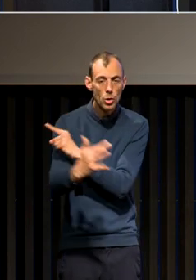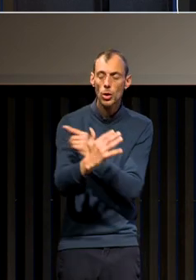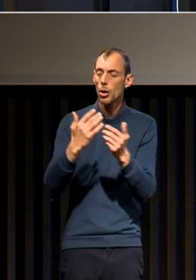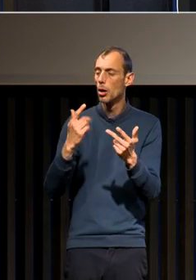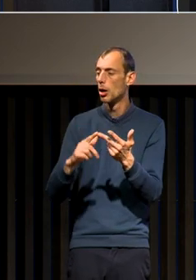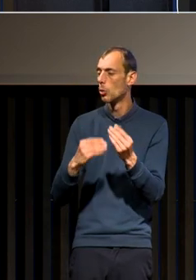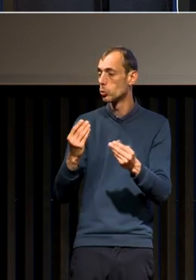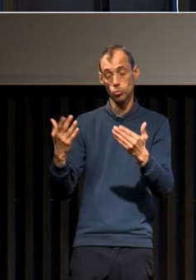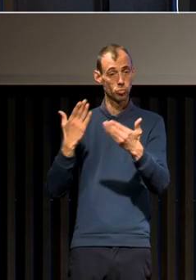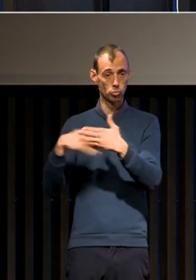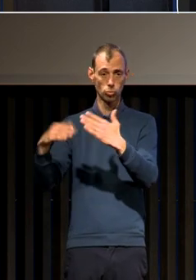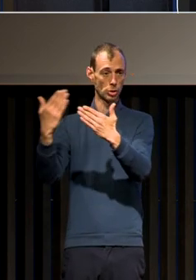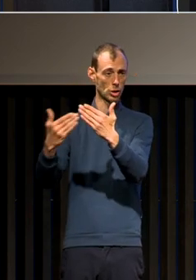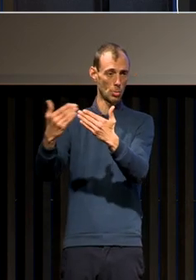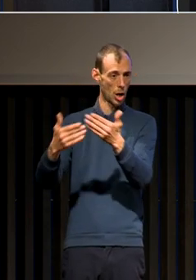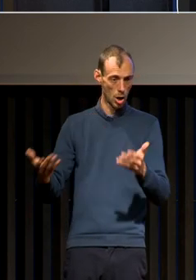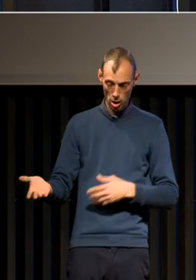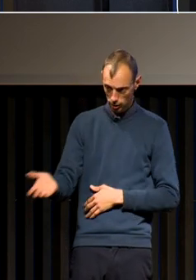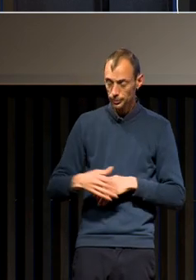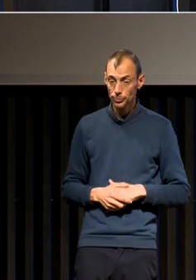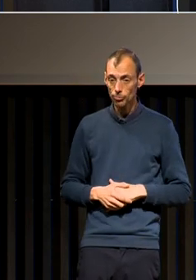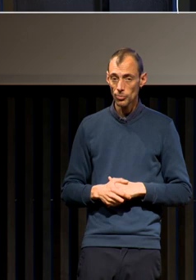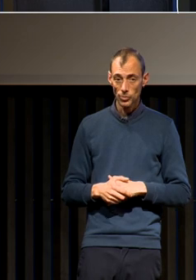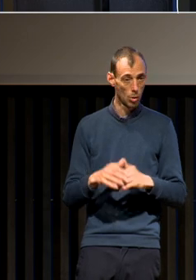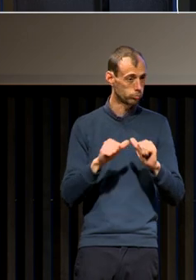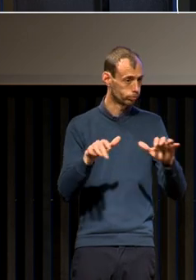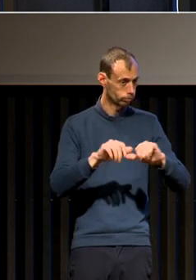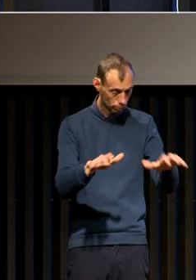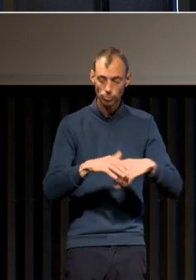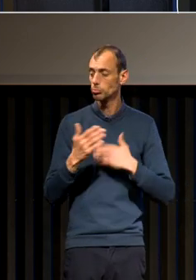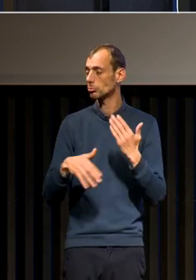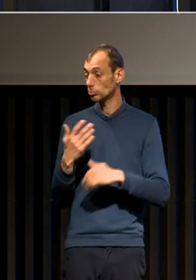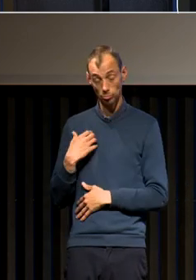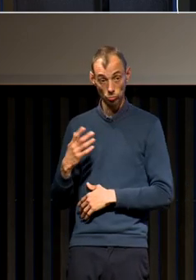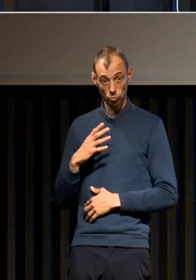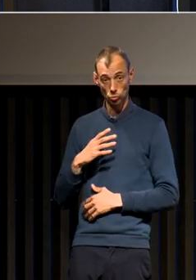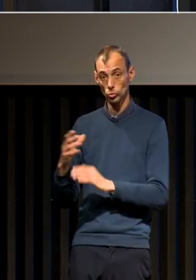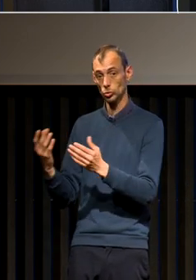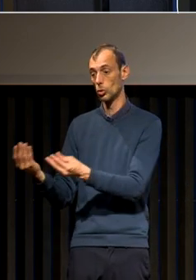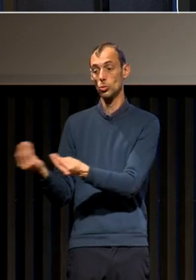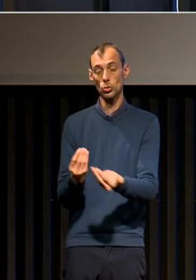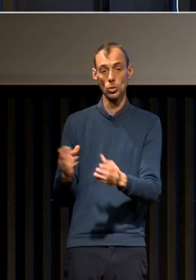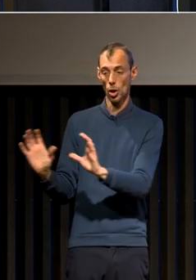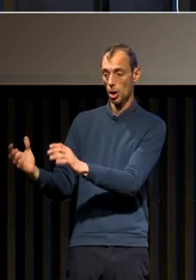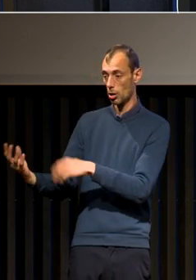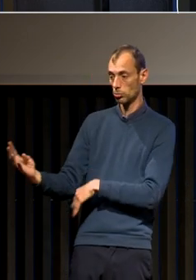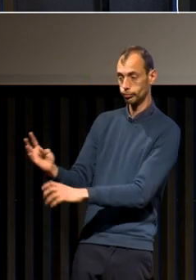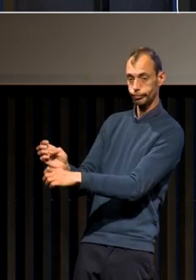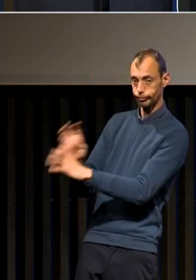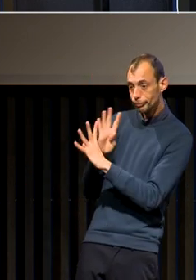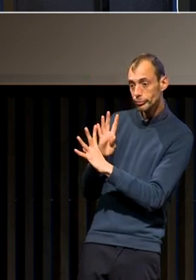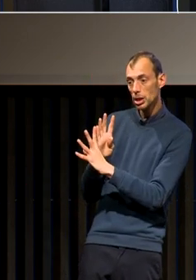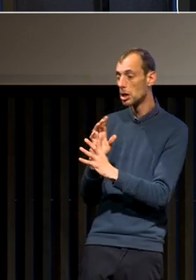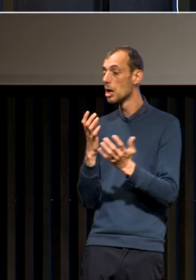fait, ben, il y a eu pas mal d'honneurs qui se sont présentés, 501 donneurs, et près